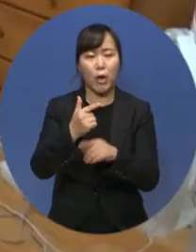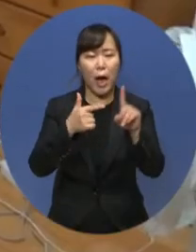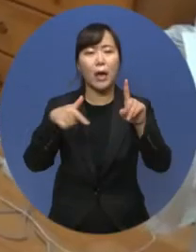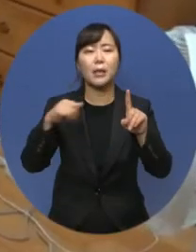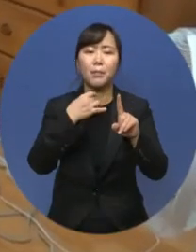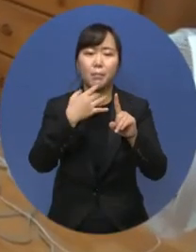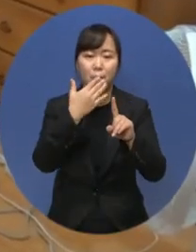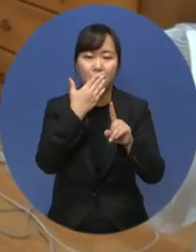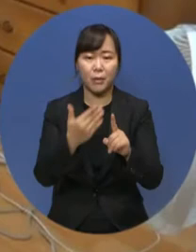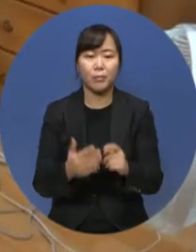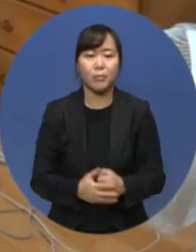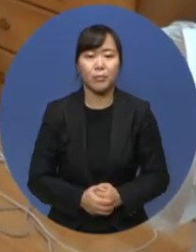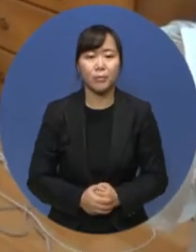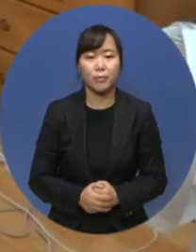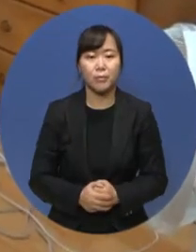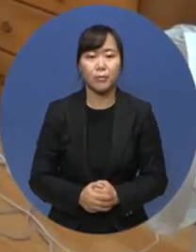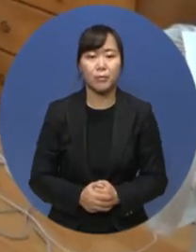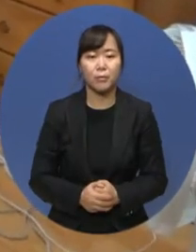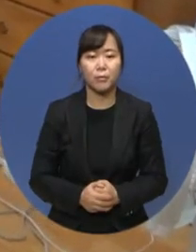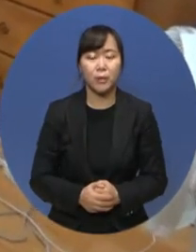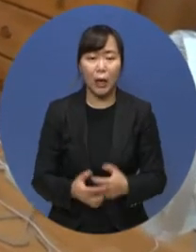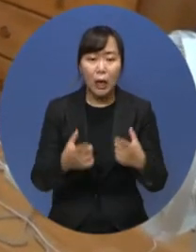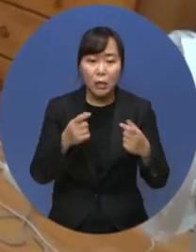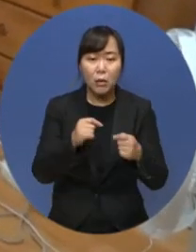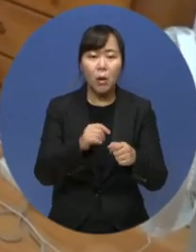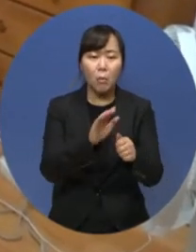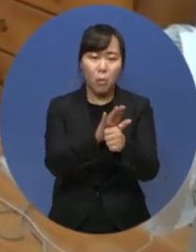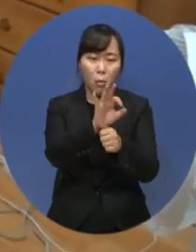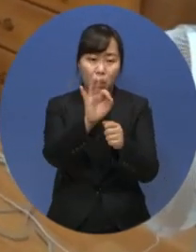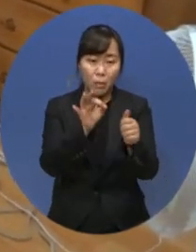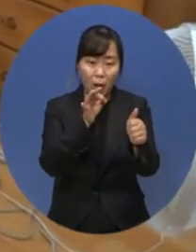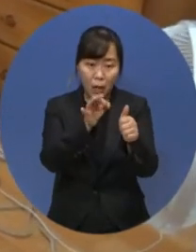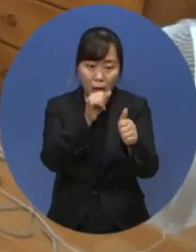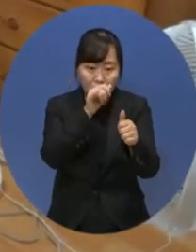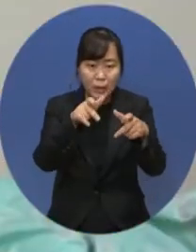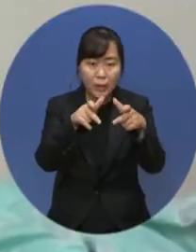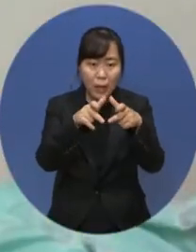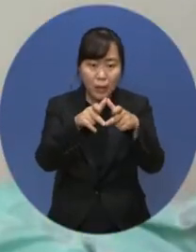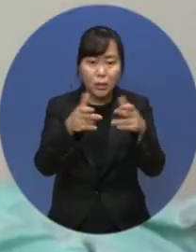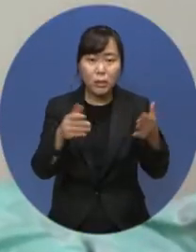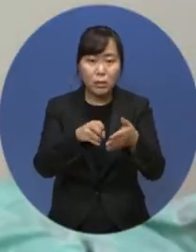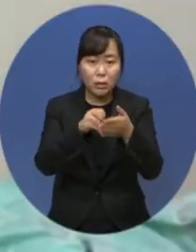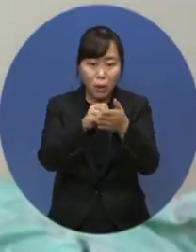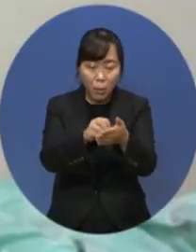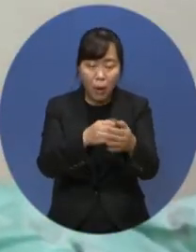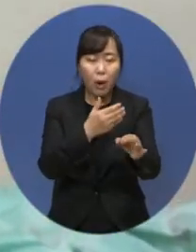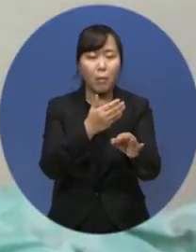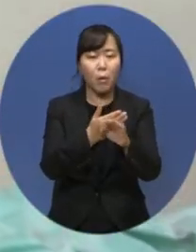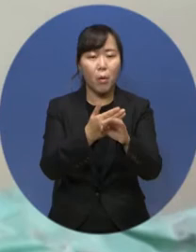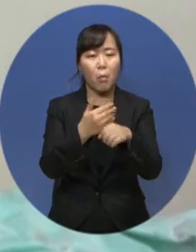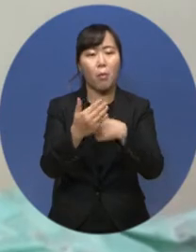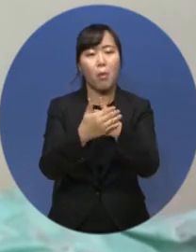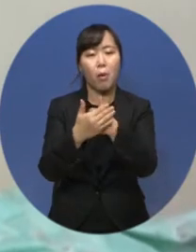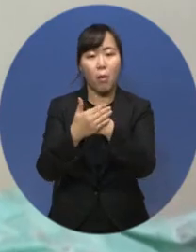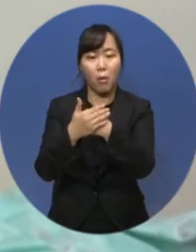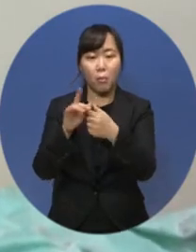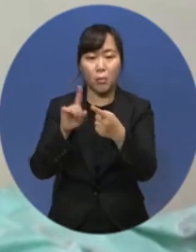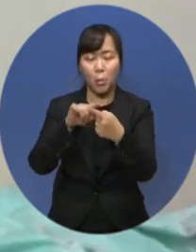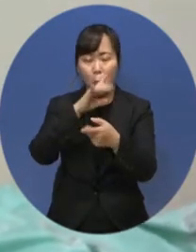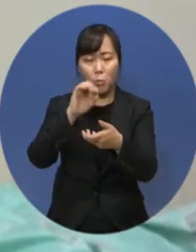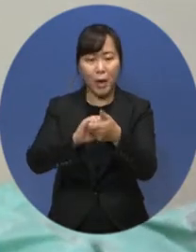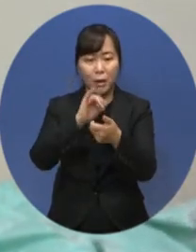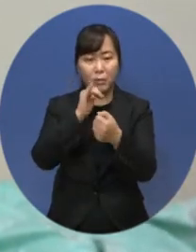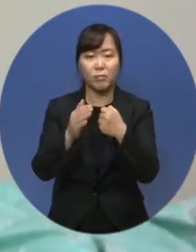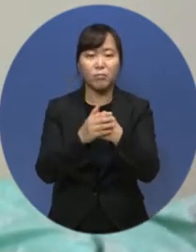있다고 말했습니다. 정부는 보조금이 지원되는 장애인들이 취업을 할 경우 보조금 지원을 제한하고